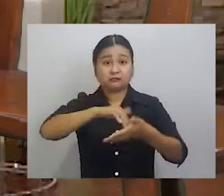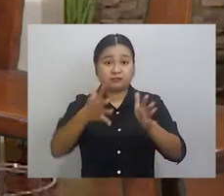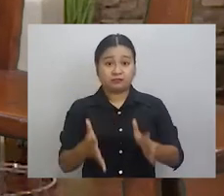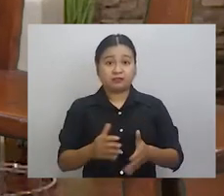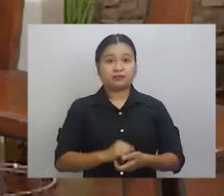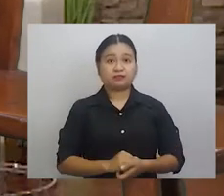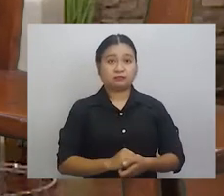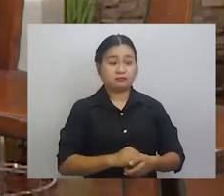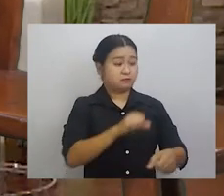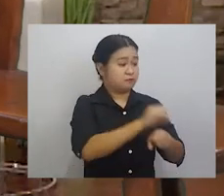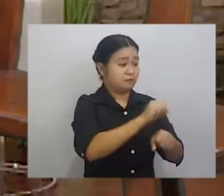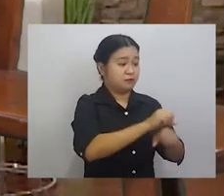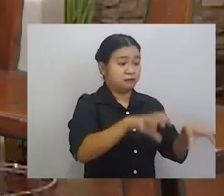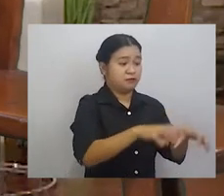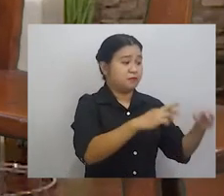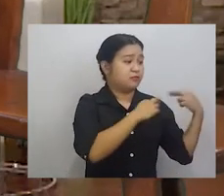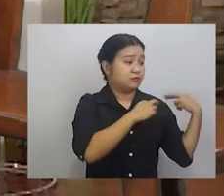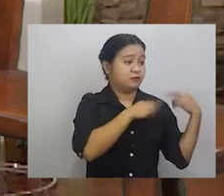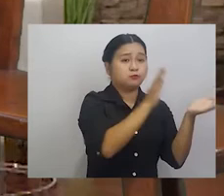Bukod sa paaralan ay